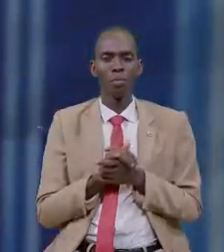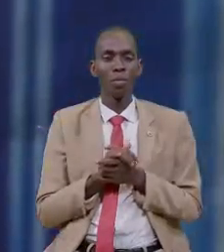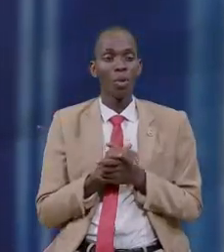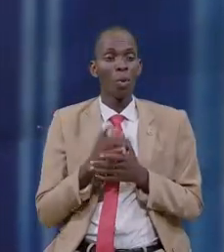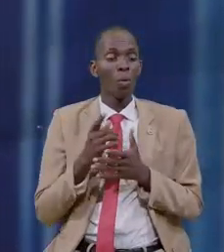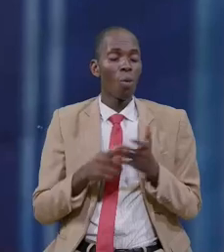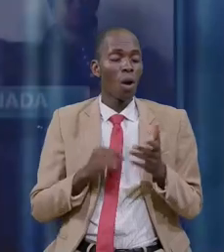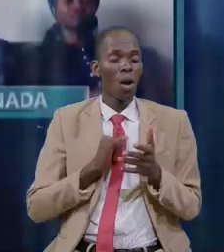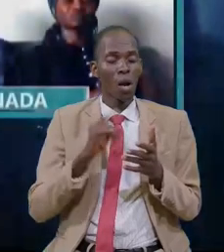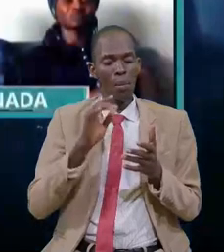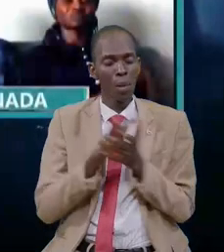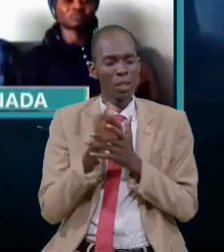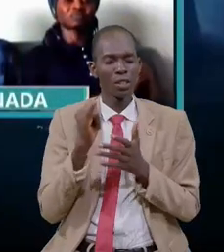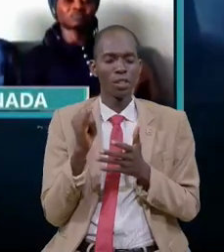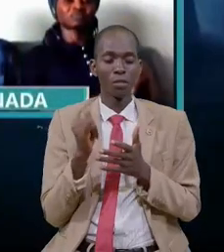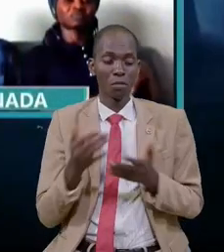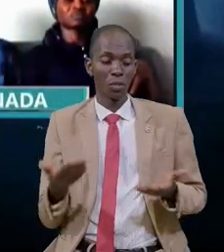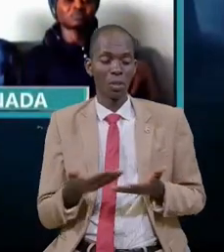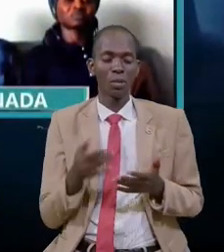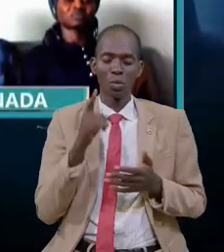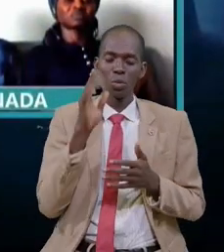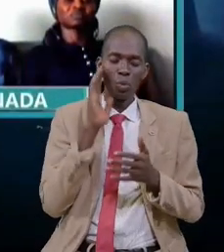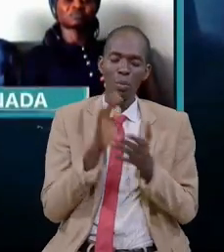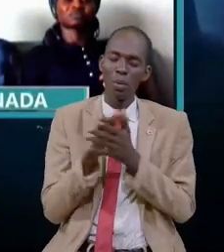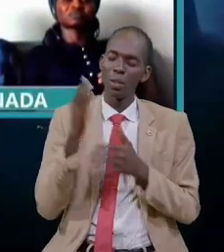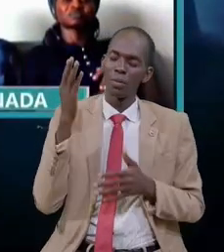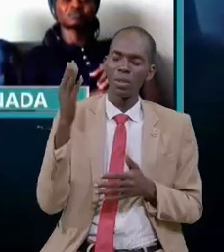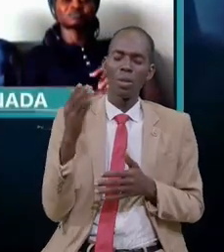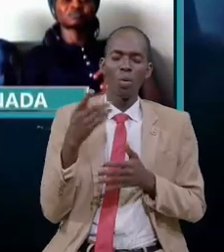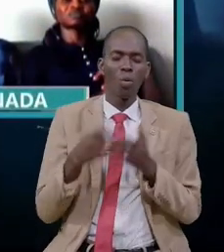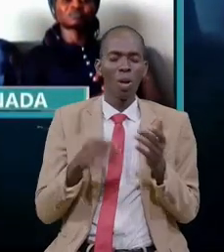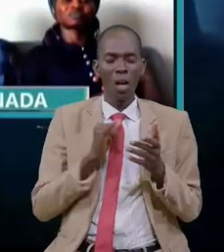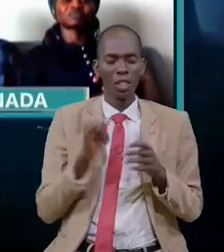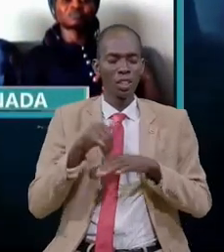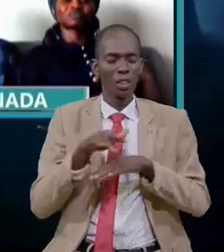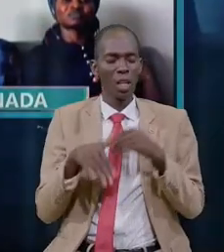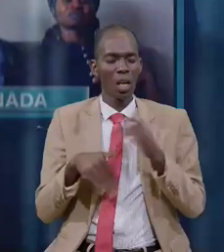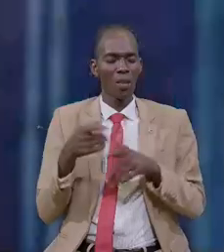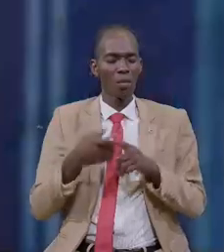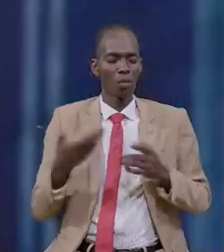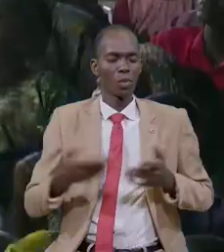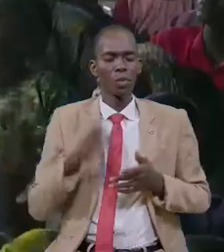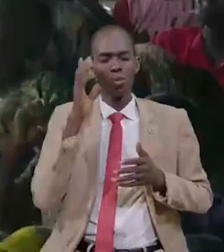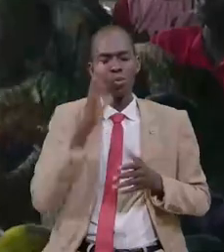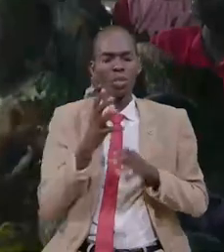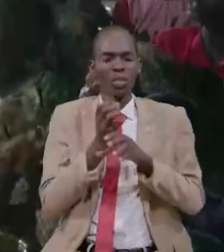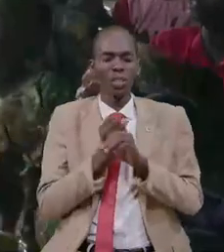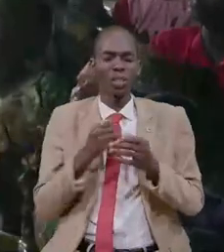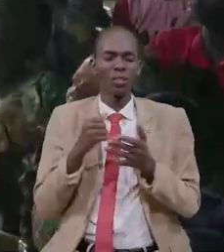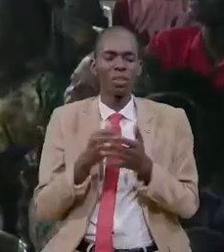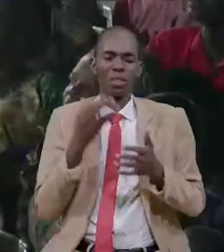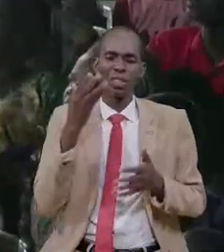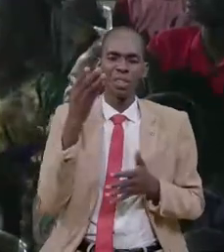Ce que je crois ici, tu crois là-bas. Ce que j'envoie d'ici, tu reçois là-bas.